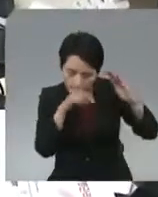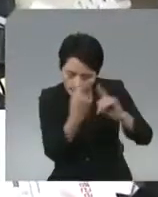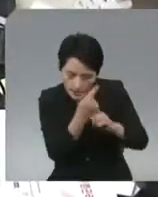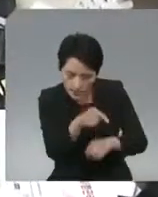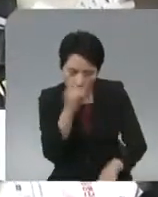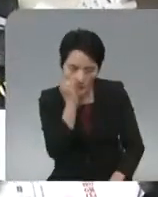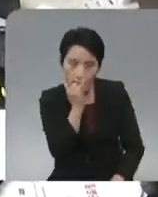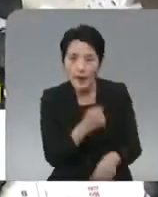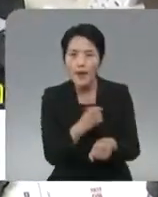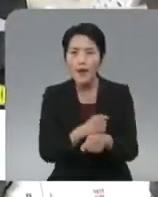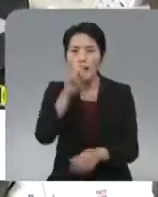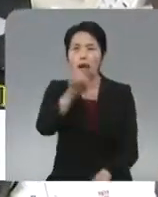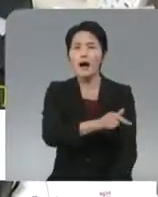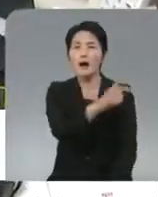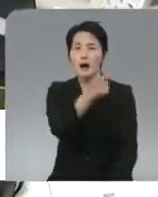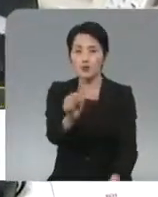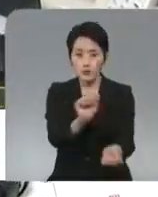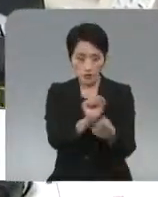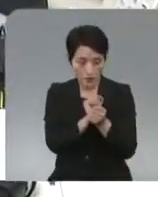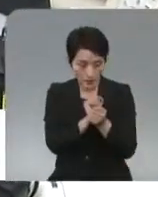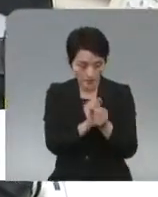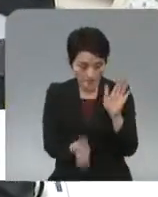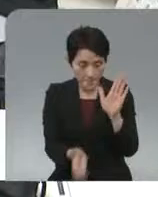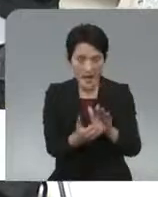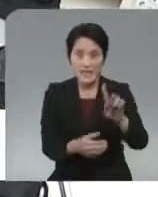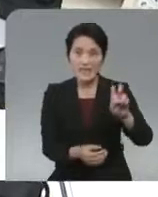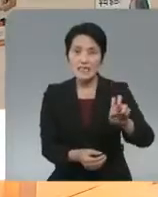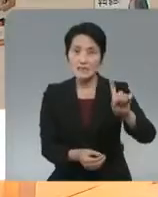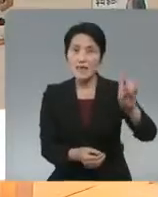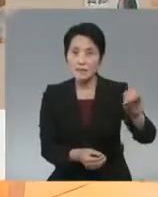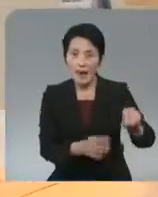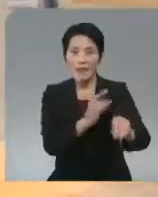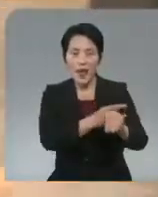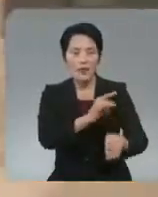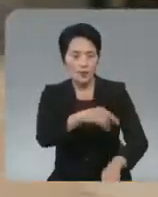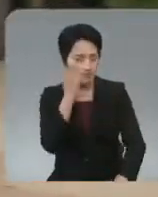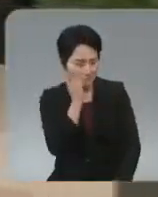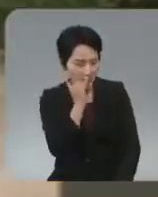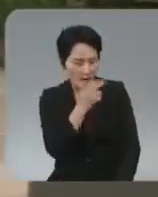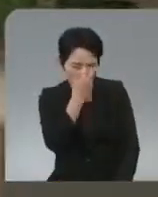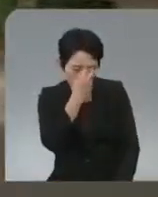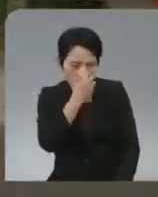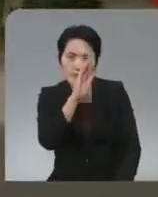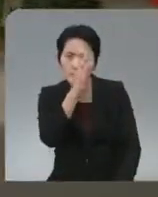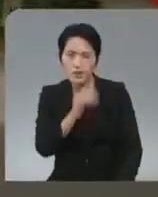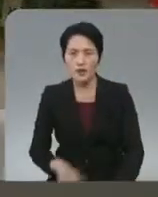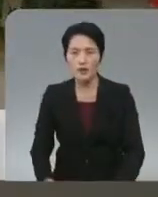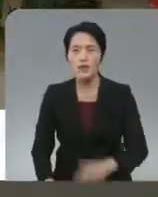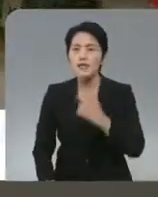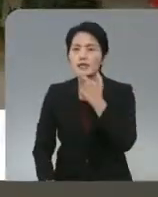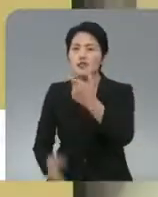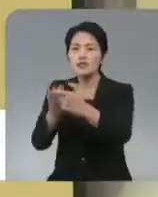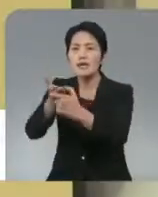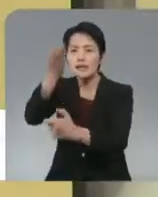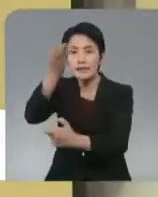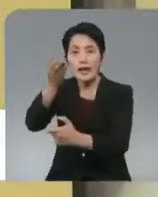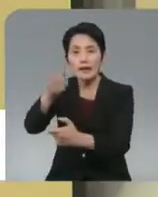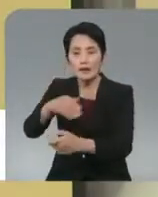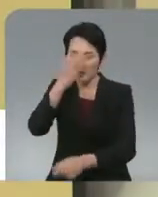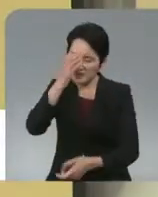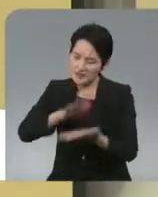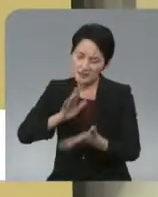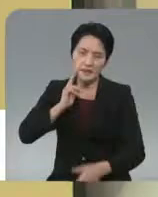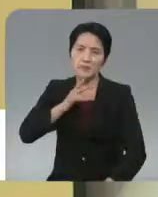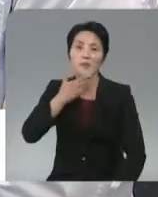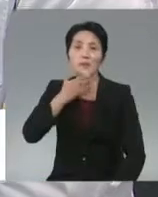tiên cơ quan phòng dịch sẽ ưu tiên tập trung giám sát các ca mắc điều trị tại nhà thuộc nhóm rủi ro cao khi đó Hàn Quốc sẽ có thể đối phó với